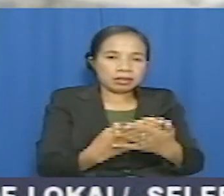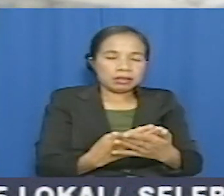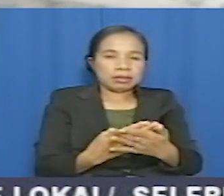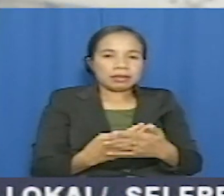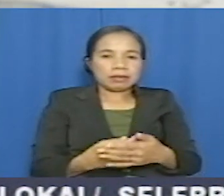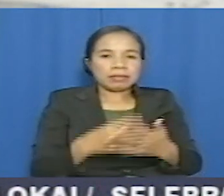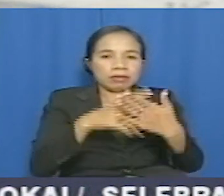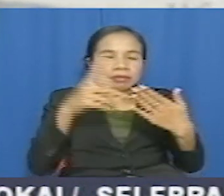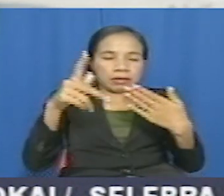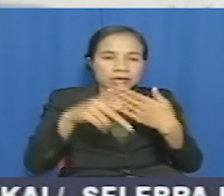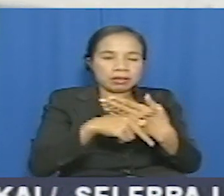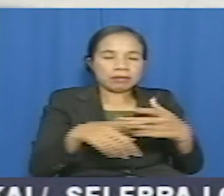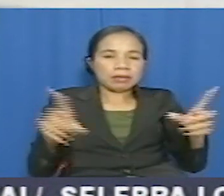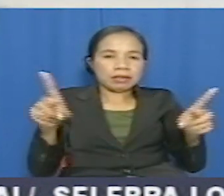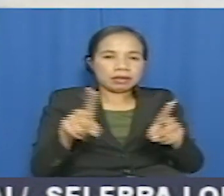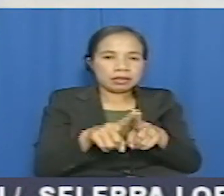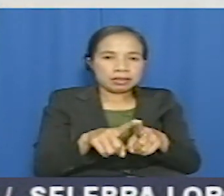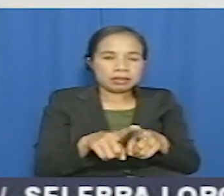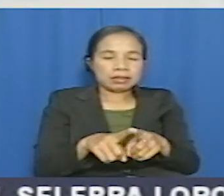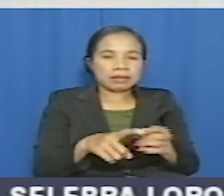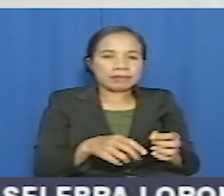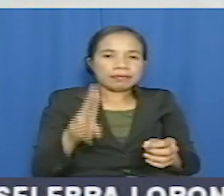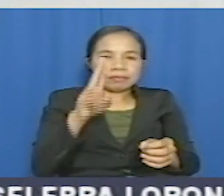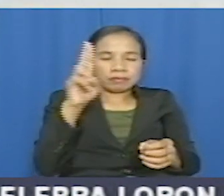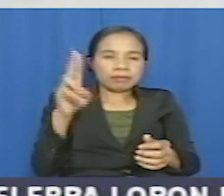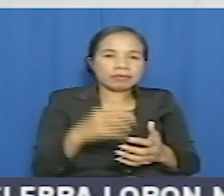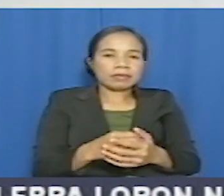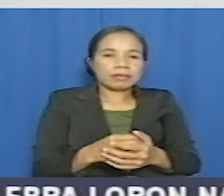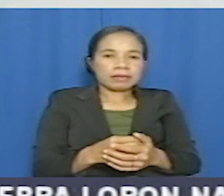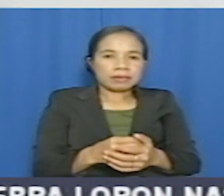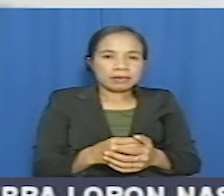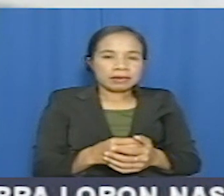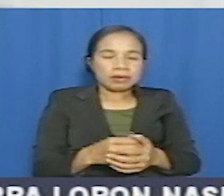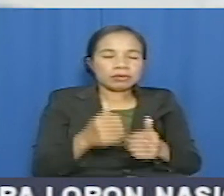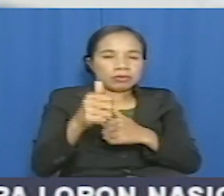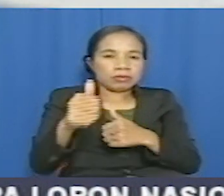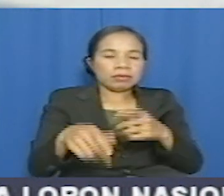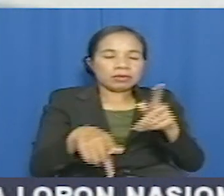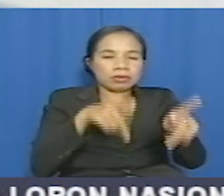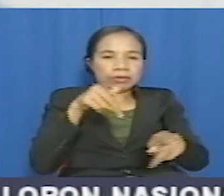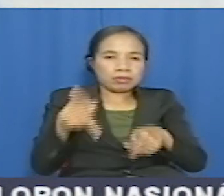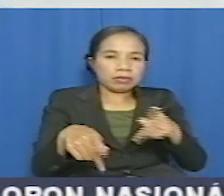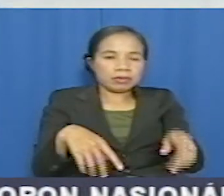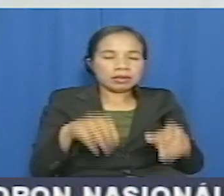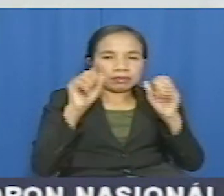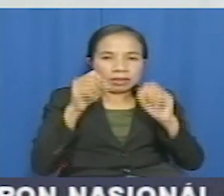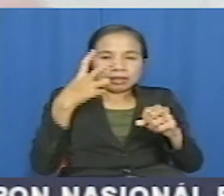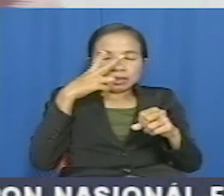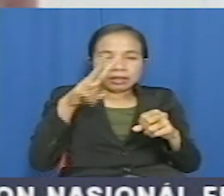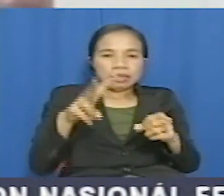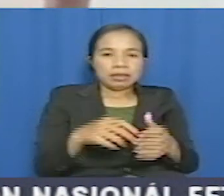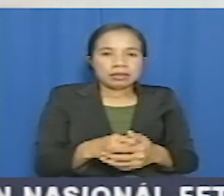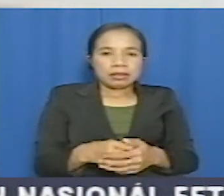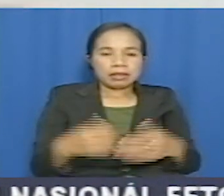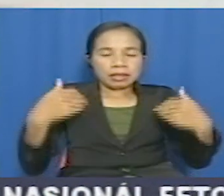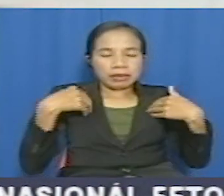iha program ne anesan dean zestang recurso naturais baseia ba komunidade ka sibenere ka iha